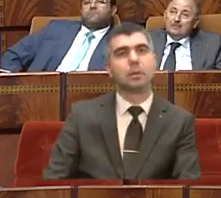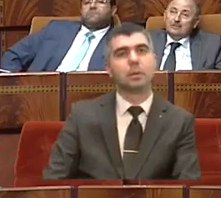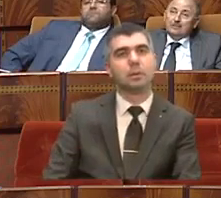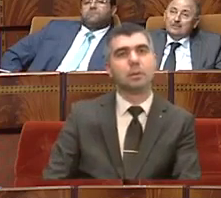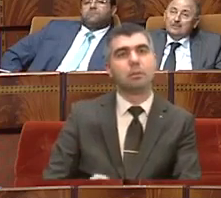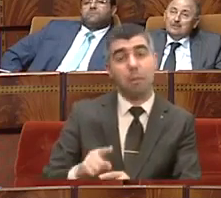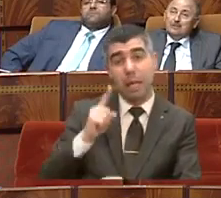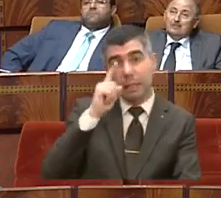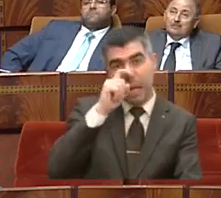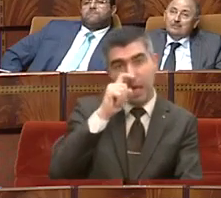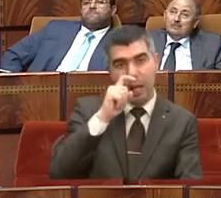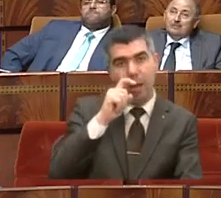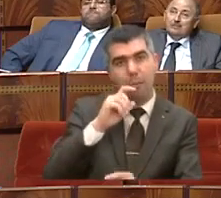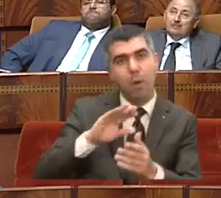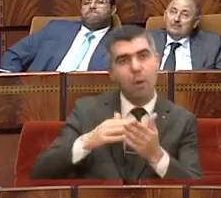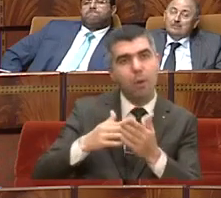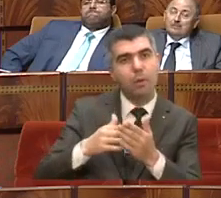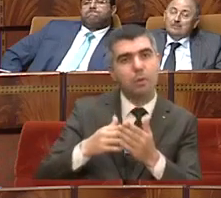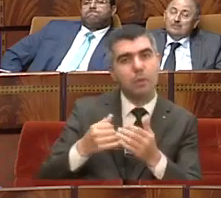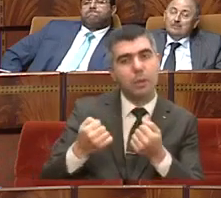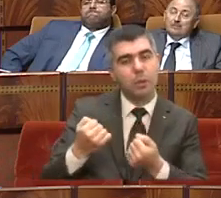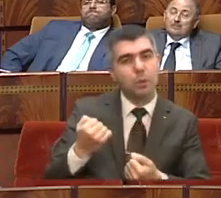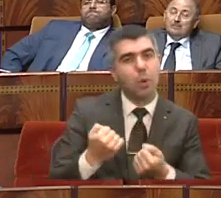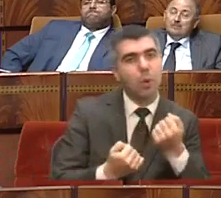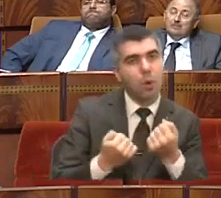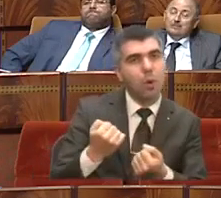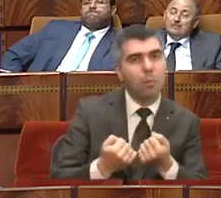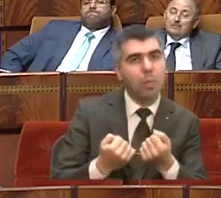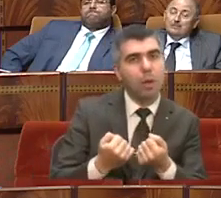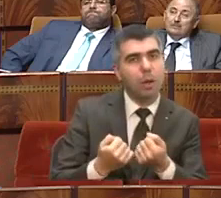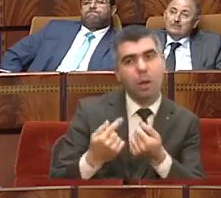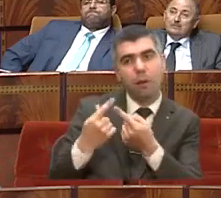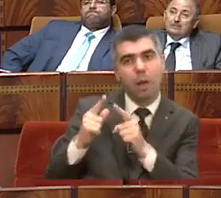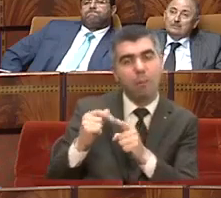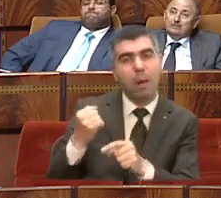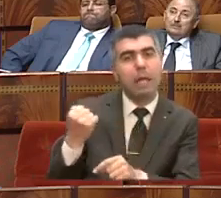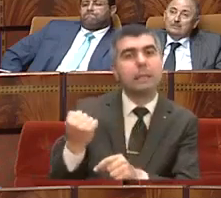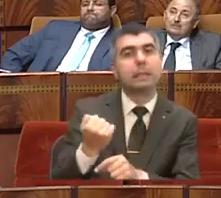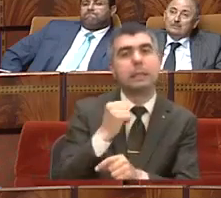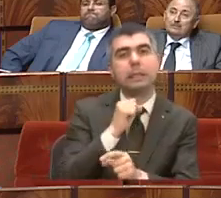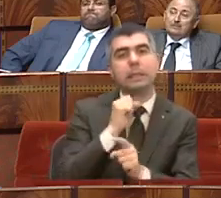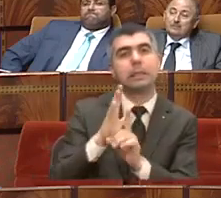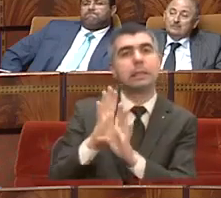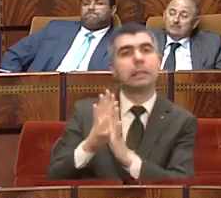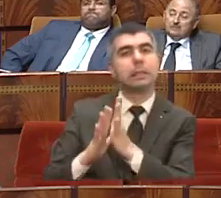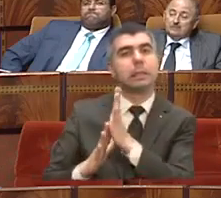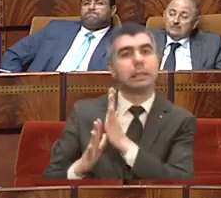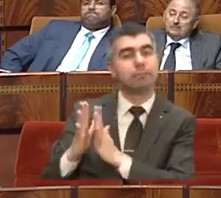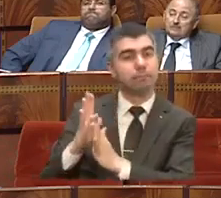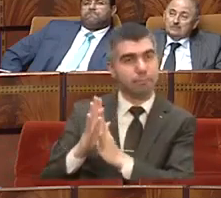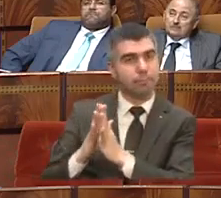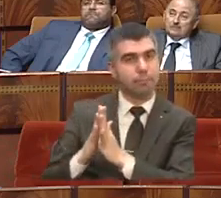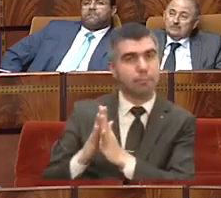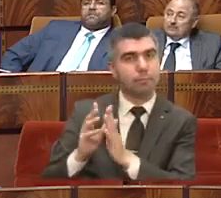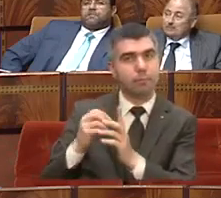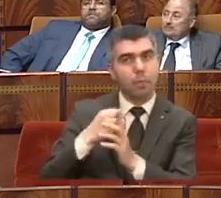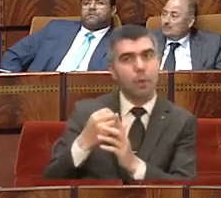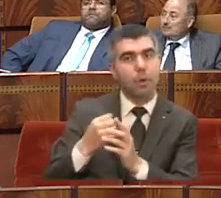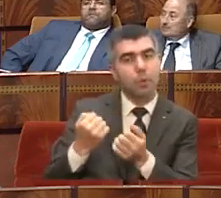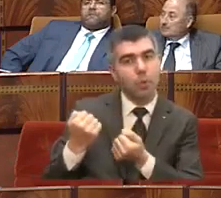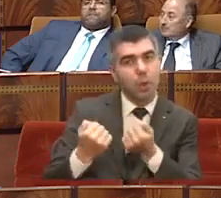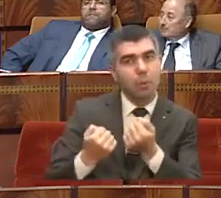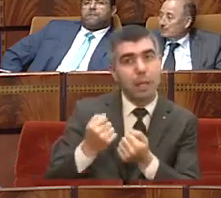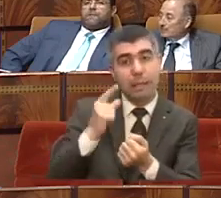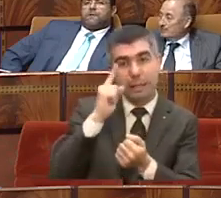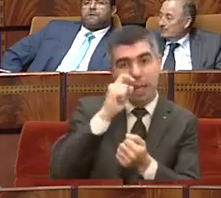الخطر اللي كيشكلوا هذه المركبات اللي عندها سنوات مرت عليها بالنسبه للمده ديالها الزمنيه، ومع